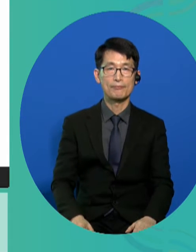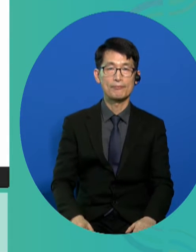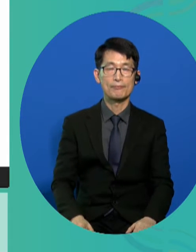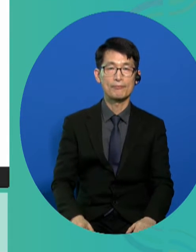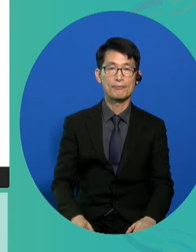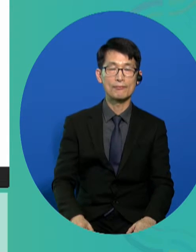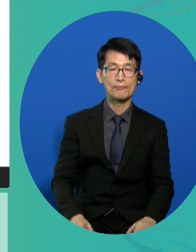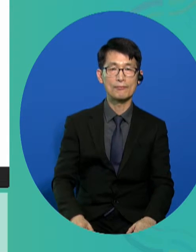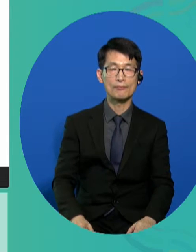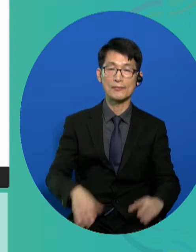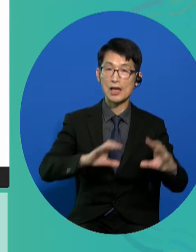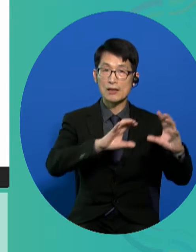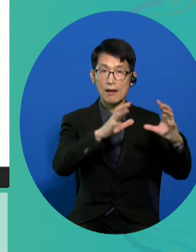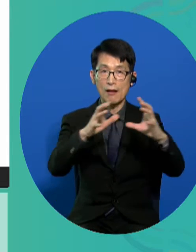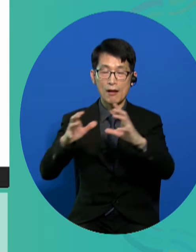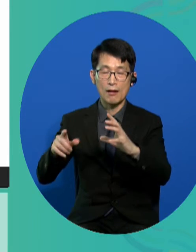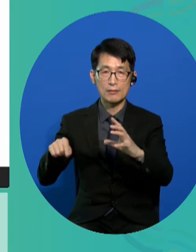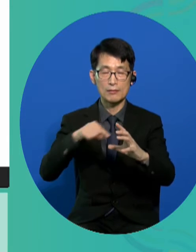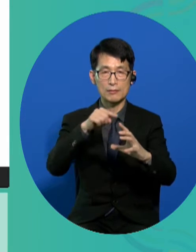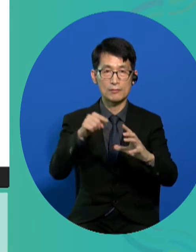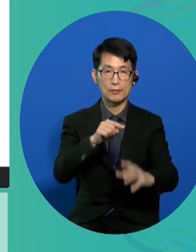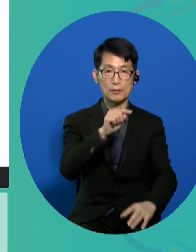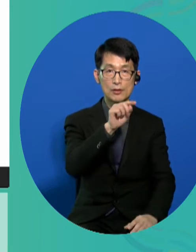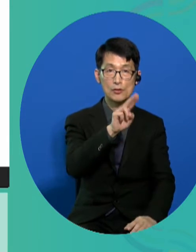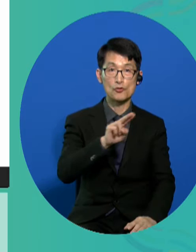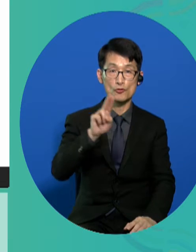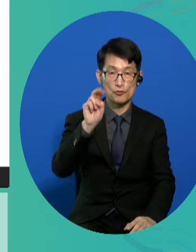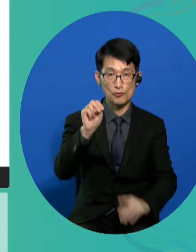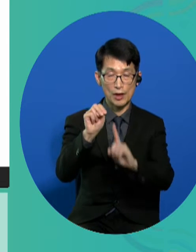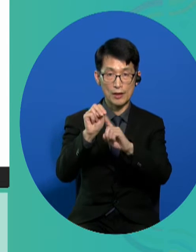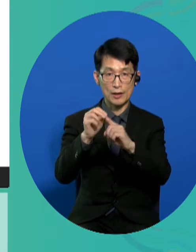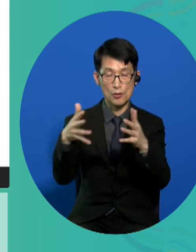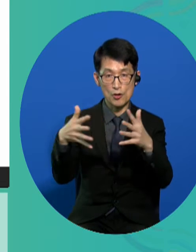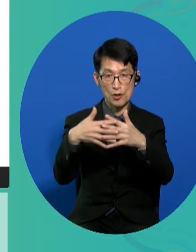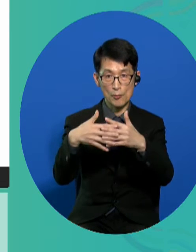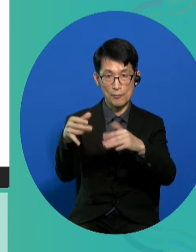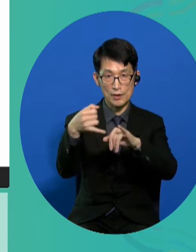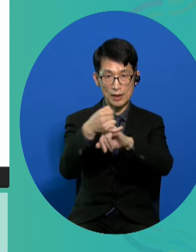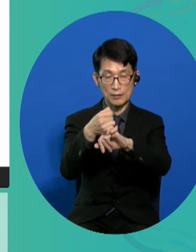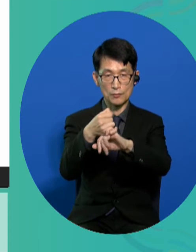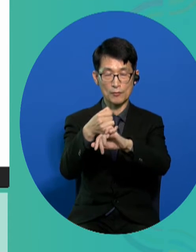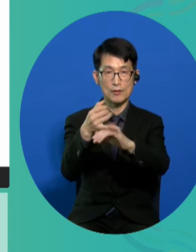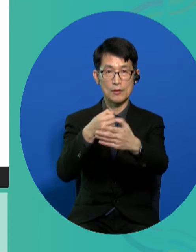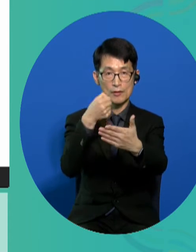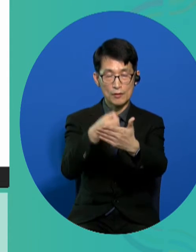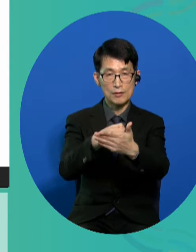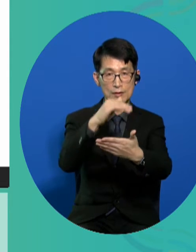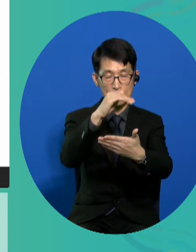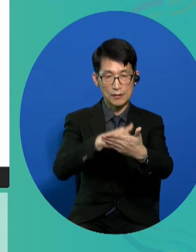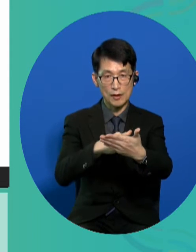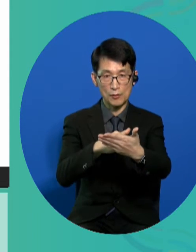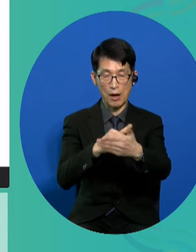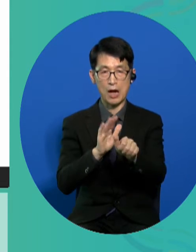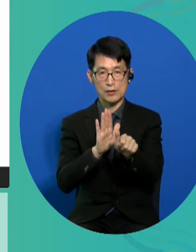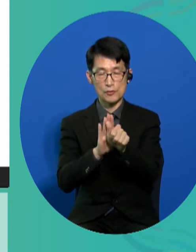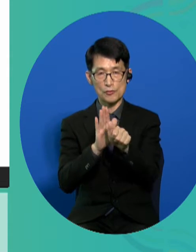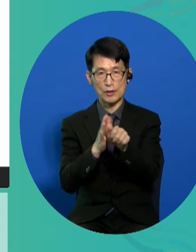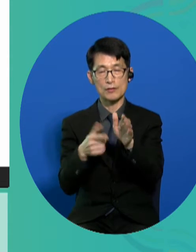우리는 전 세계 국가들이 역사적인 UN 협약을 정말 중요한 기술 측면을 구현하도록 돕기 위해